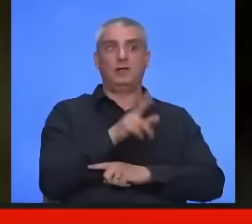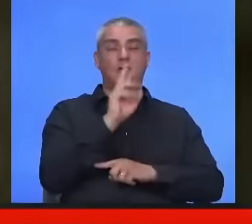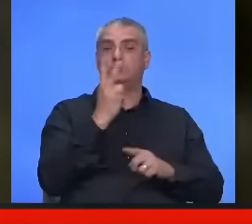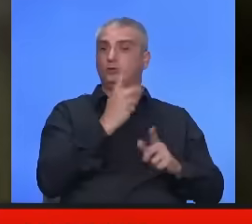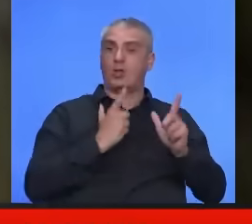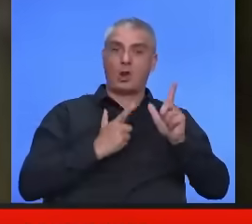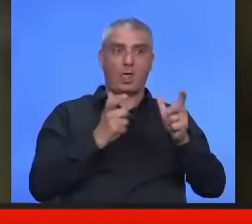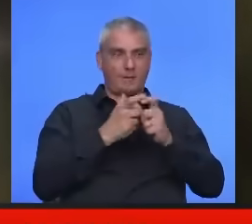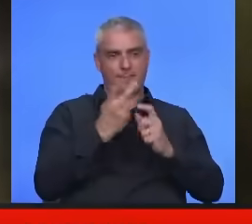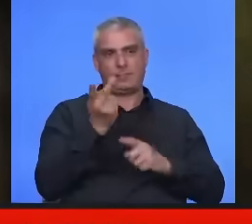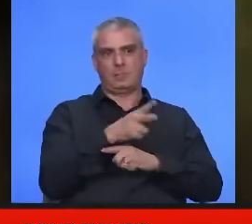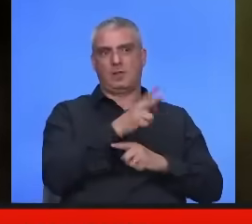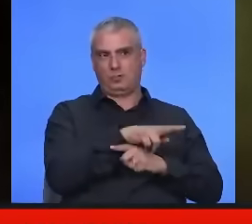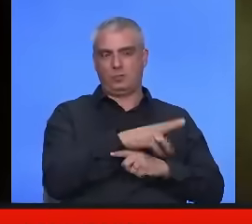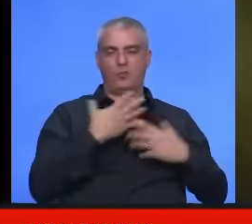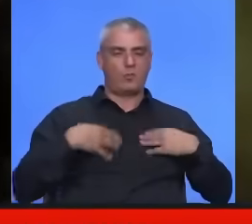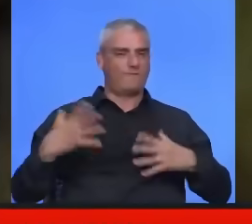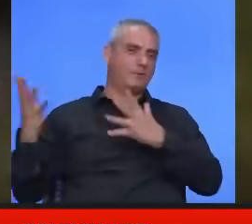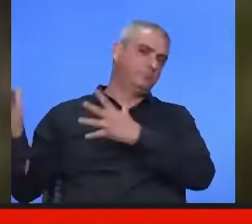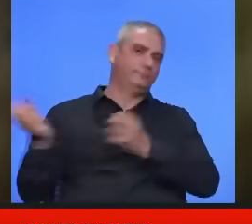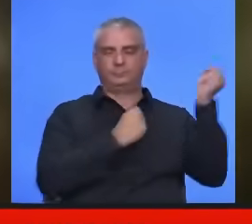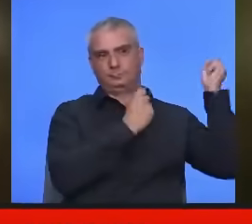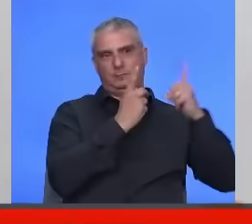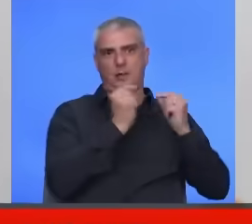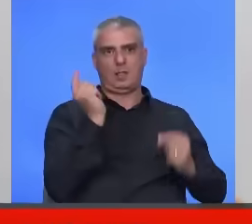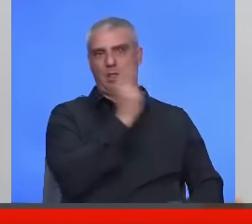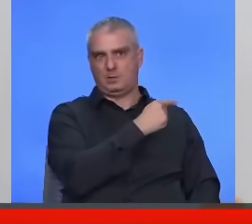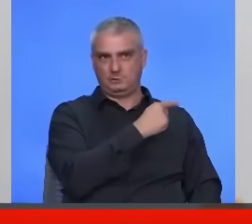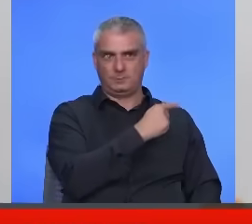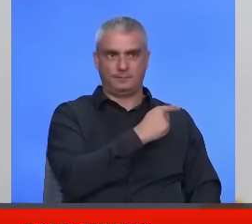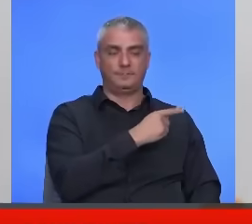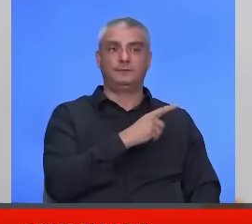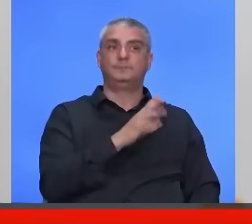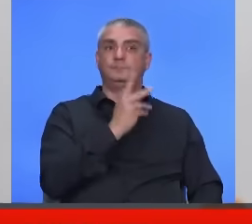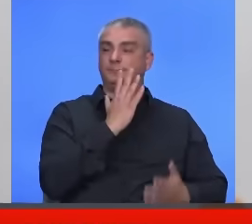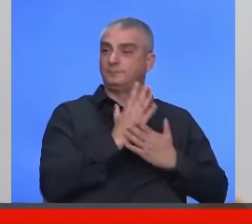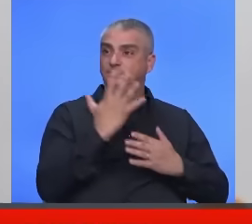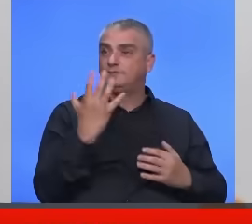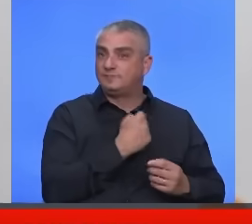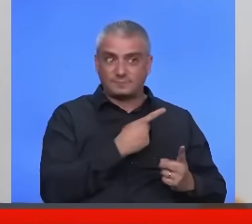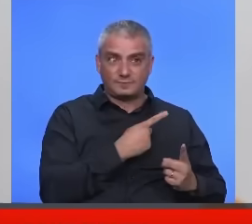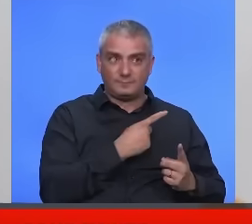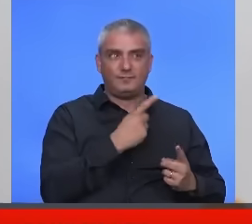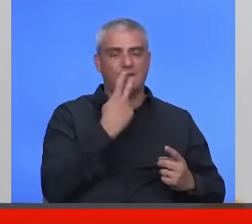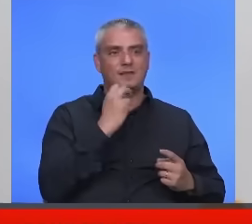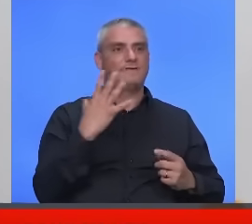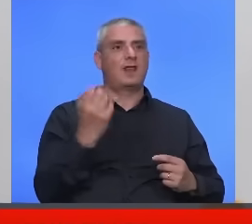החפ"ק שלו נהרגו. גופותיהם נחטפו לעזה. אם הוא כבר נחטף, הוא